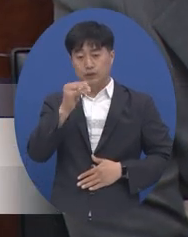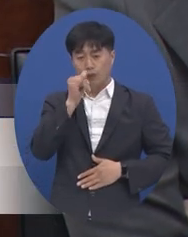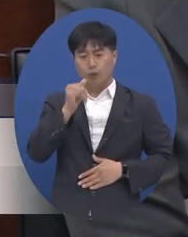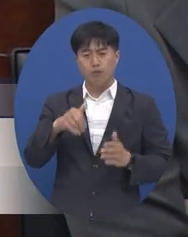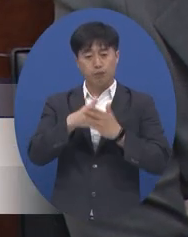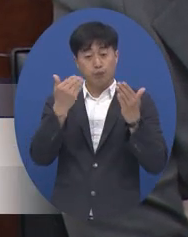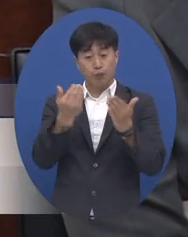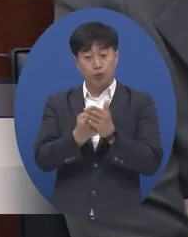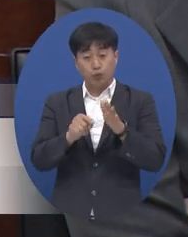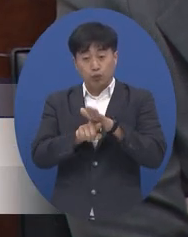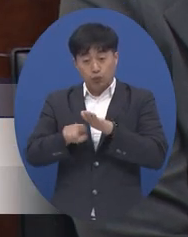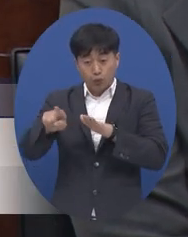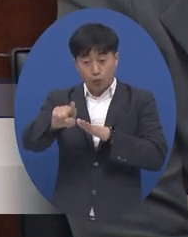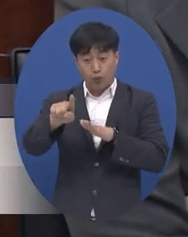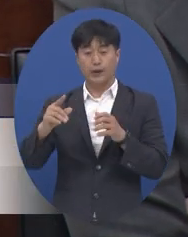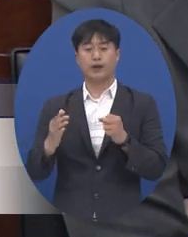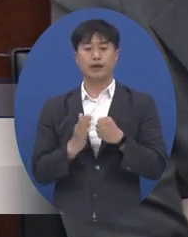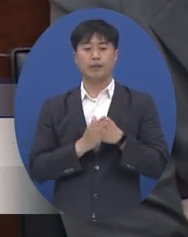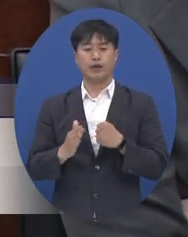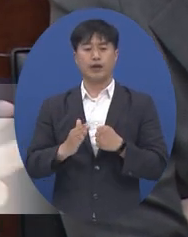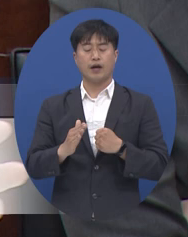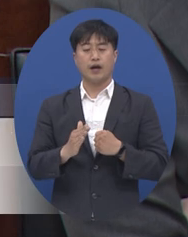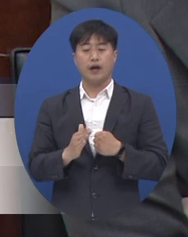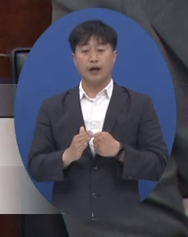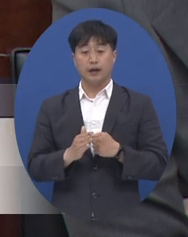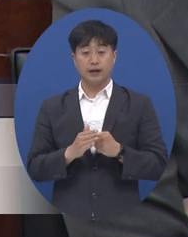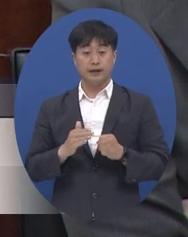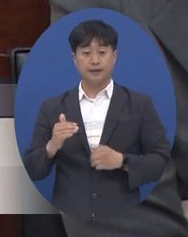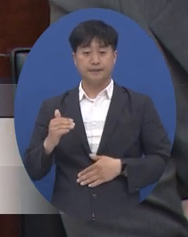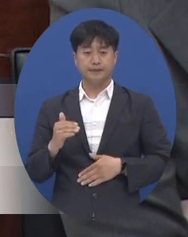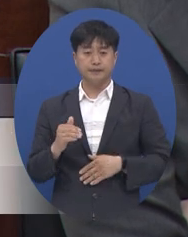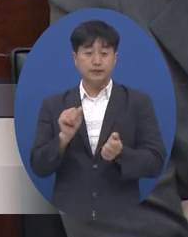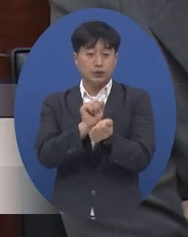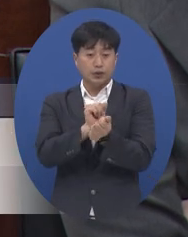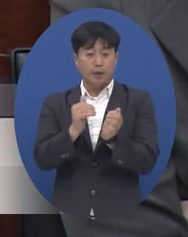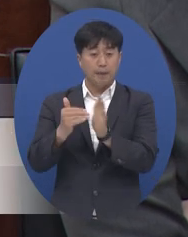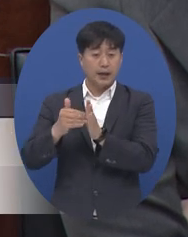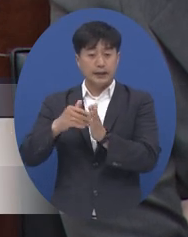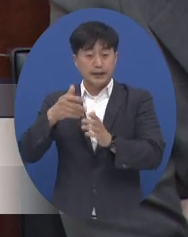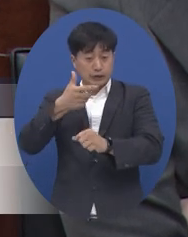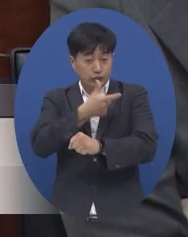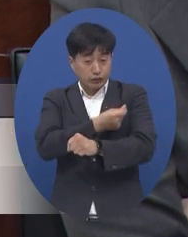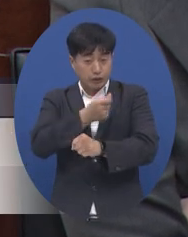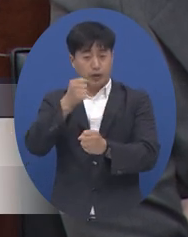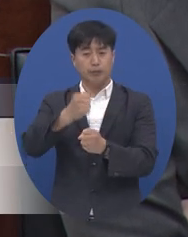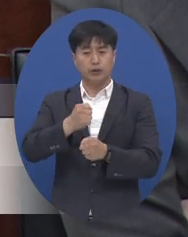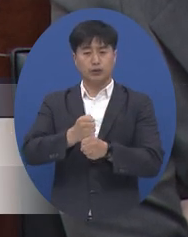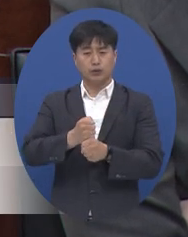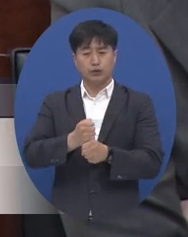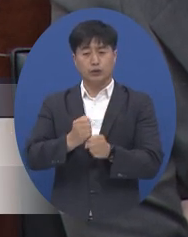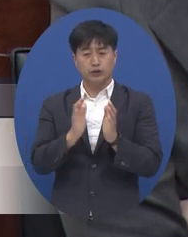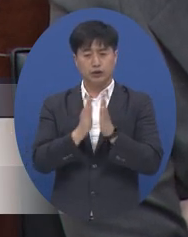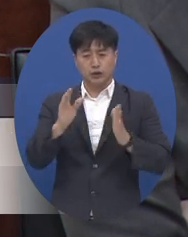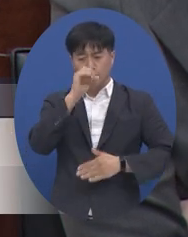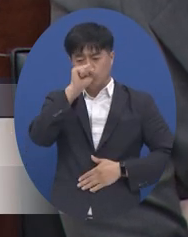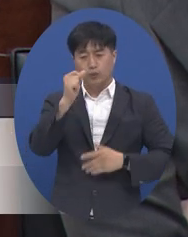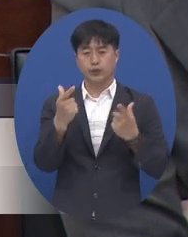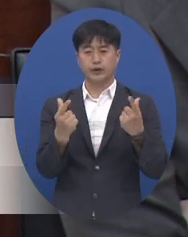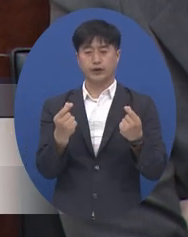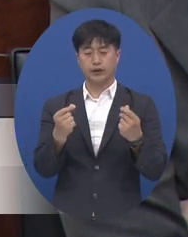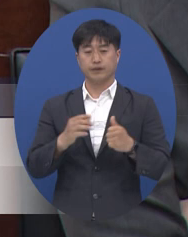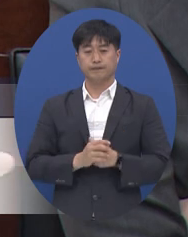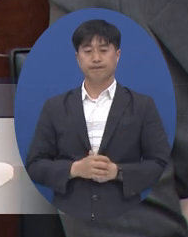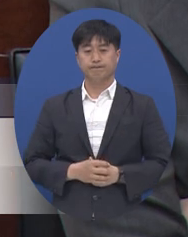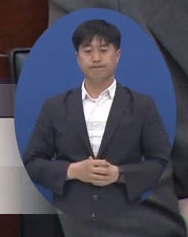그리고 뭐 여유도 좀 있고 이렇게 모든 걸 선두로 가십니까 조미 백신 생산 한데 성을 좀 됐으면 좋겠다